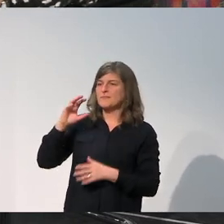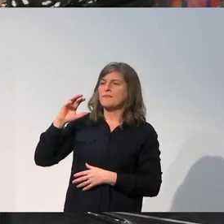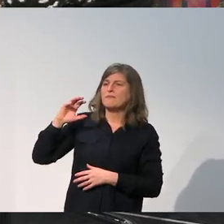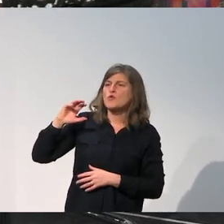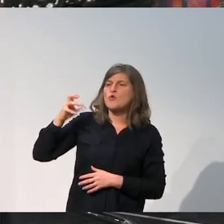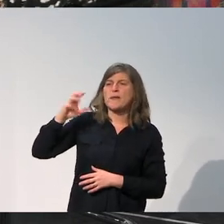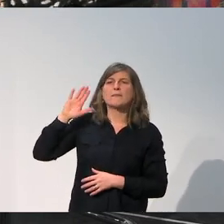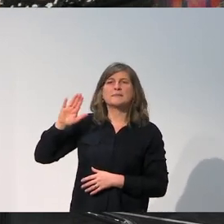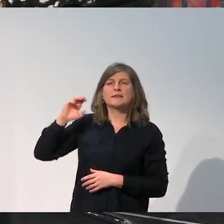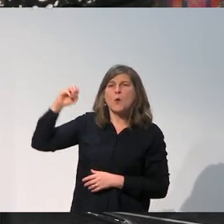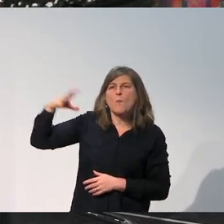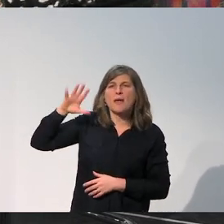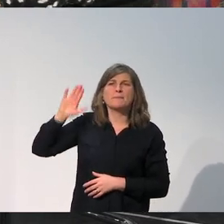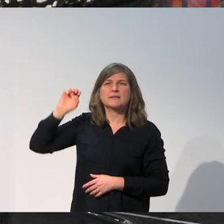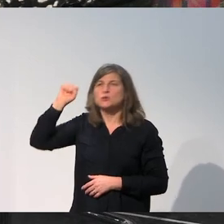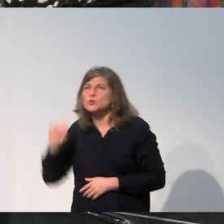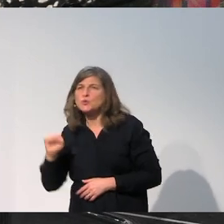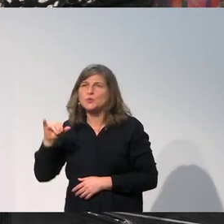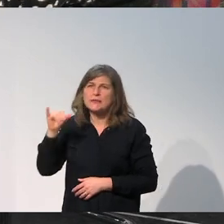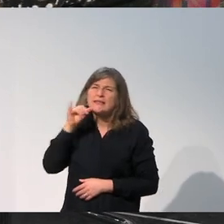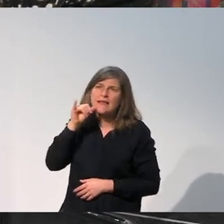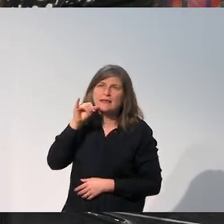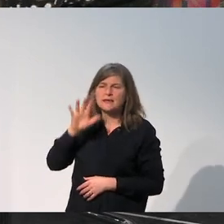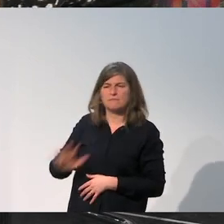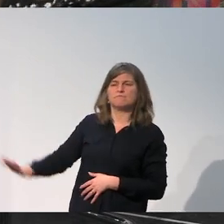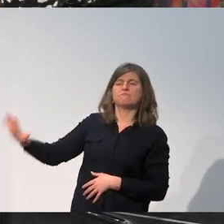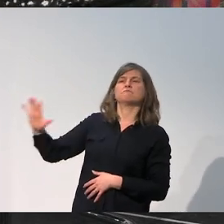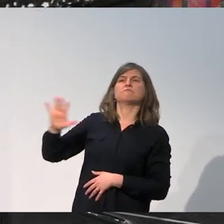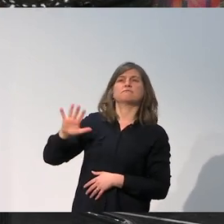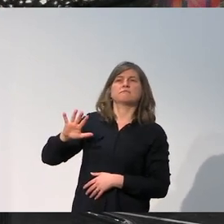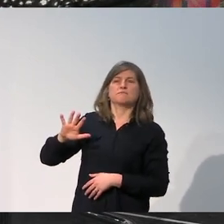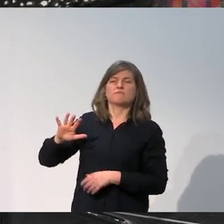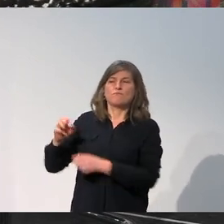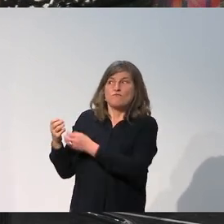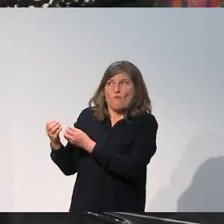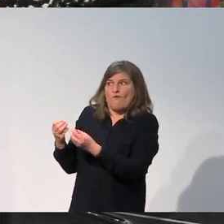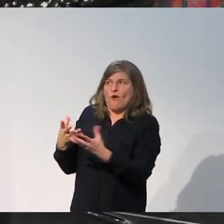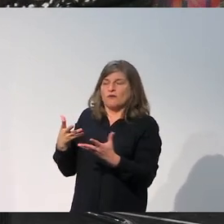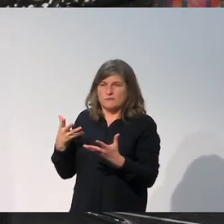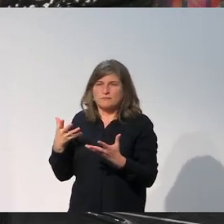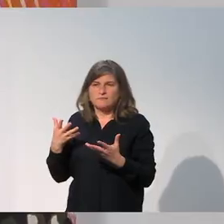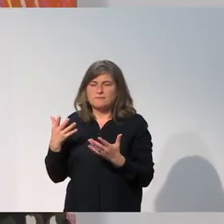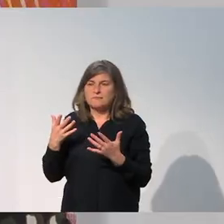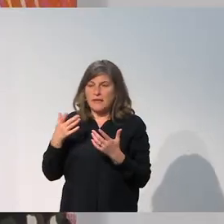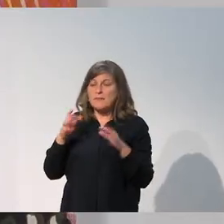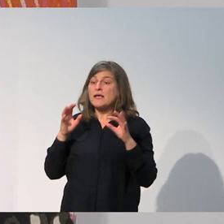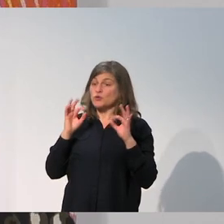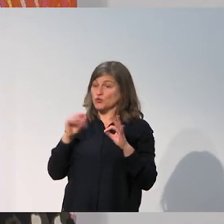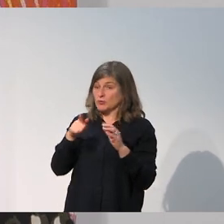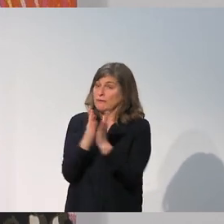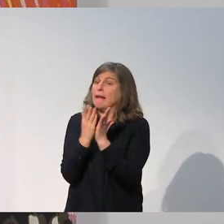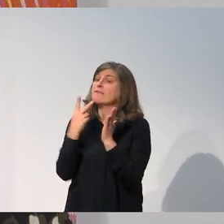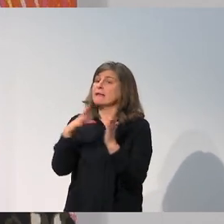sud, d'Italie, etc., fait que y a quelque chose abordé dans votre livre, c'est la théorie des climats, qui